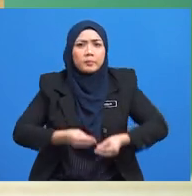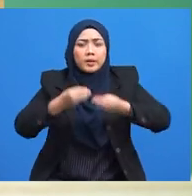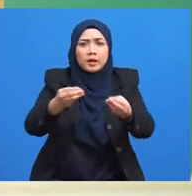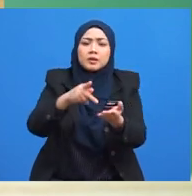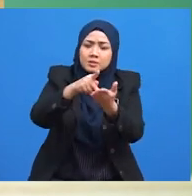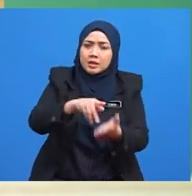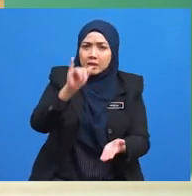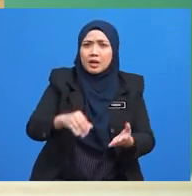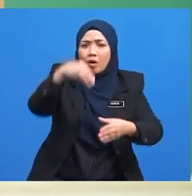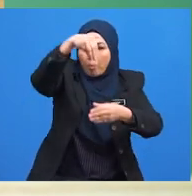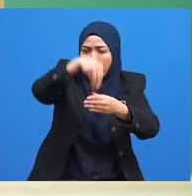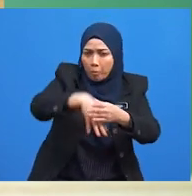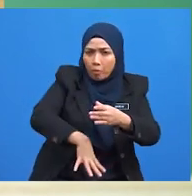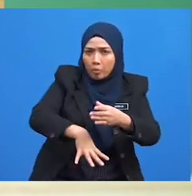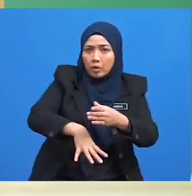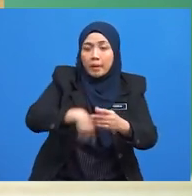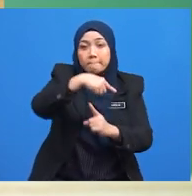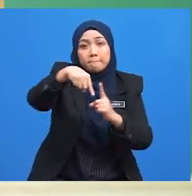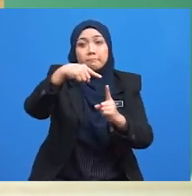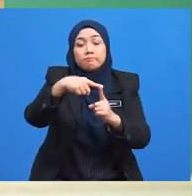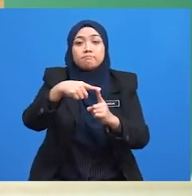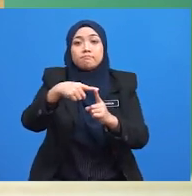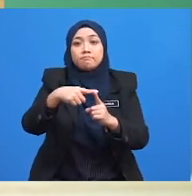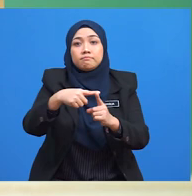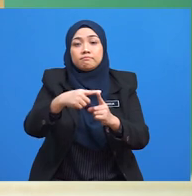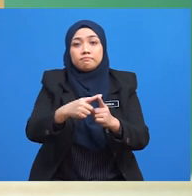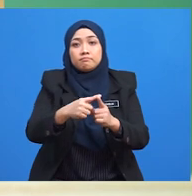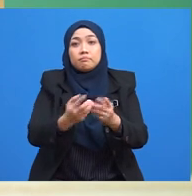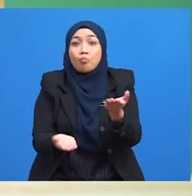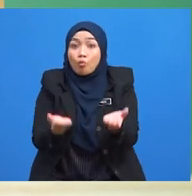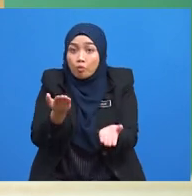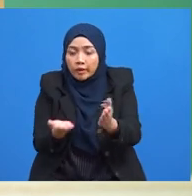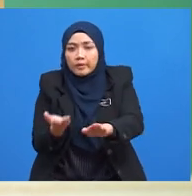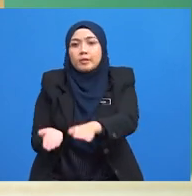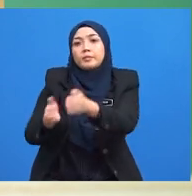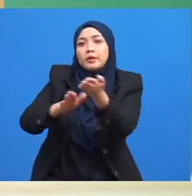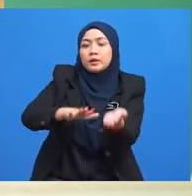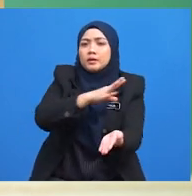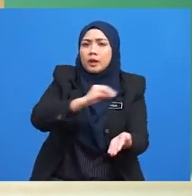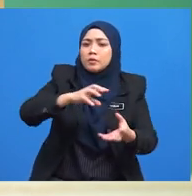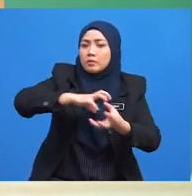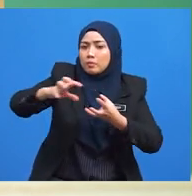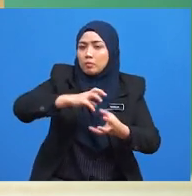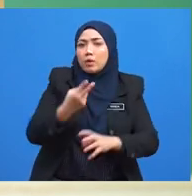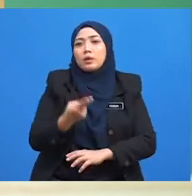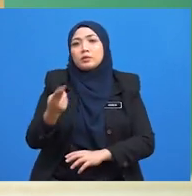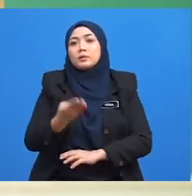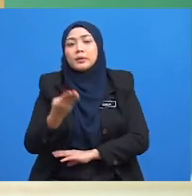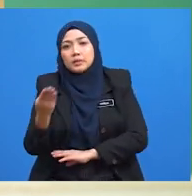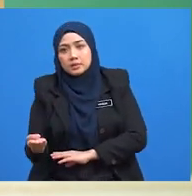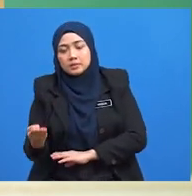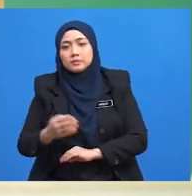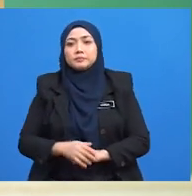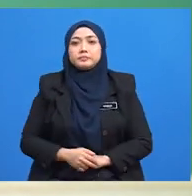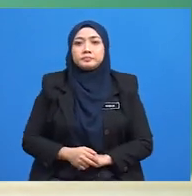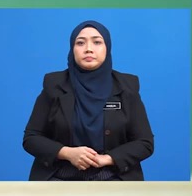manusia, terutamanya risiko kehilangan nyawa dan kerosakan harta benda. Oleh